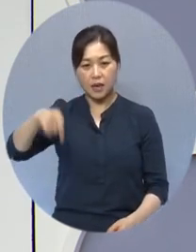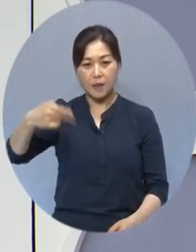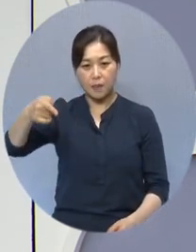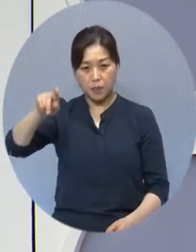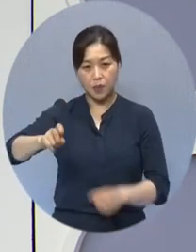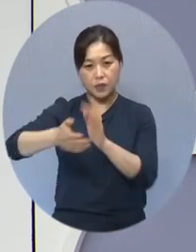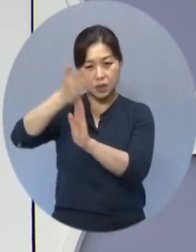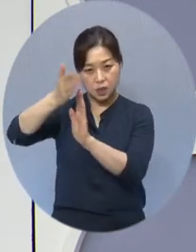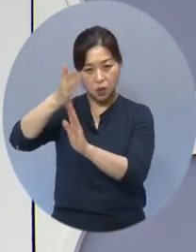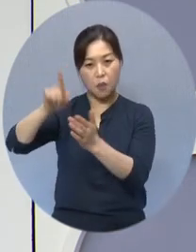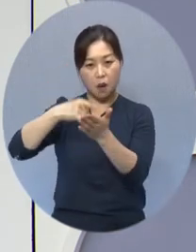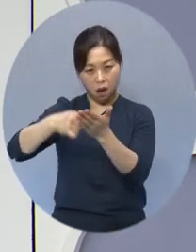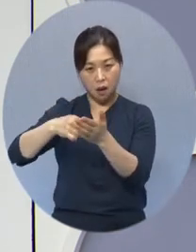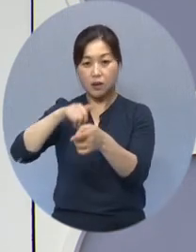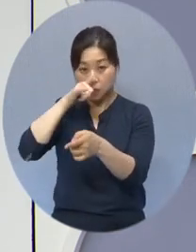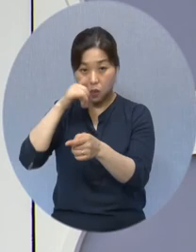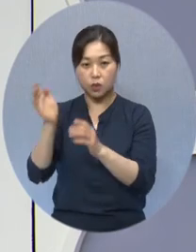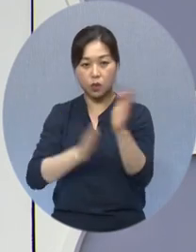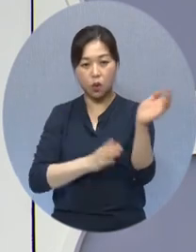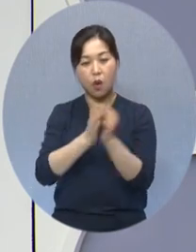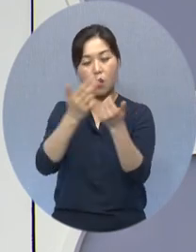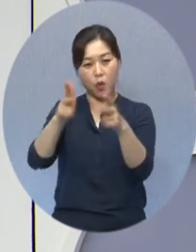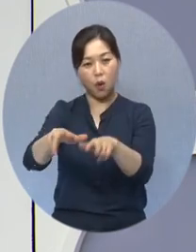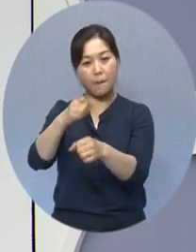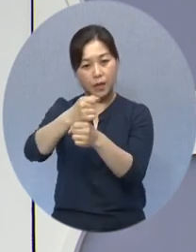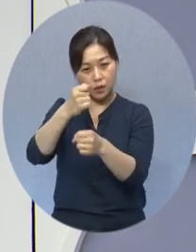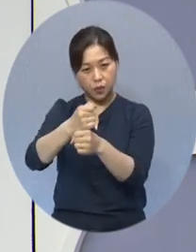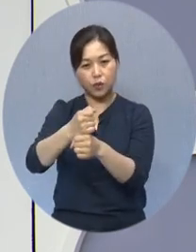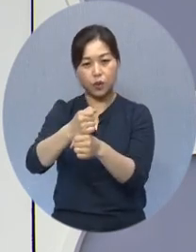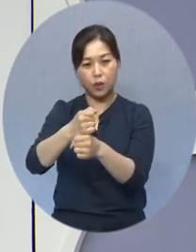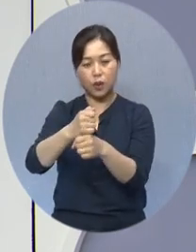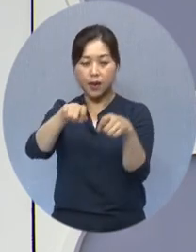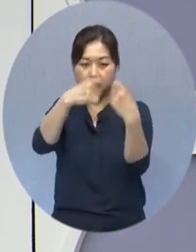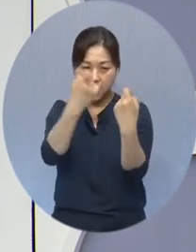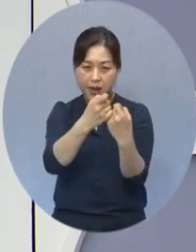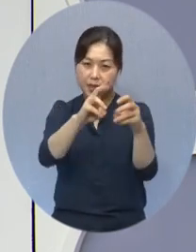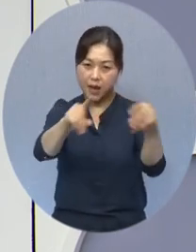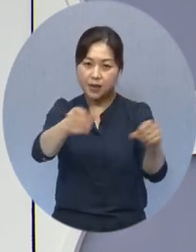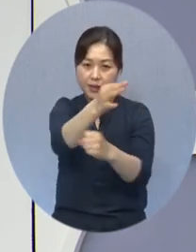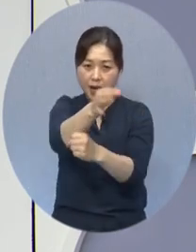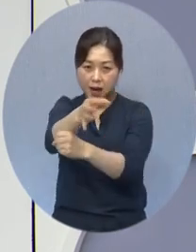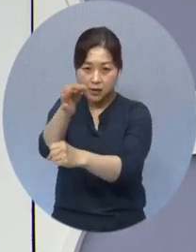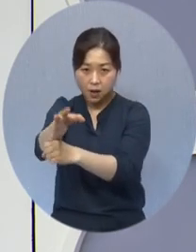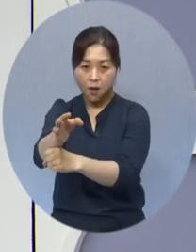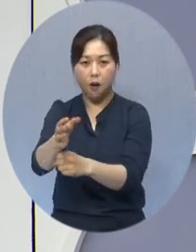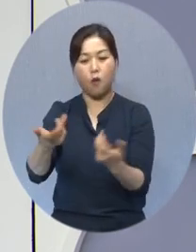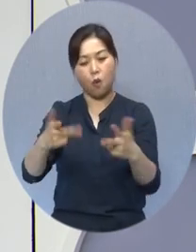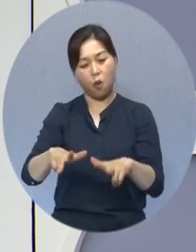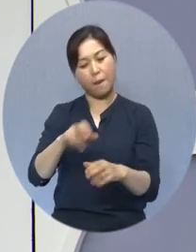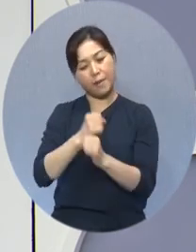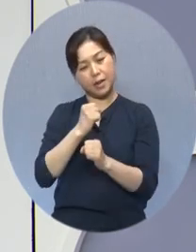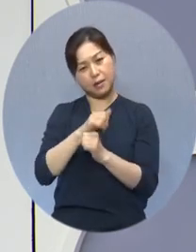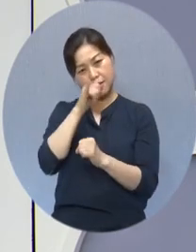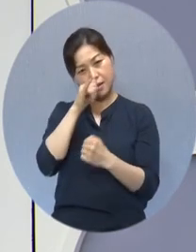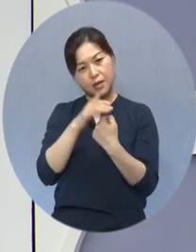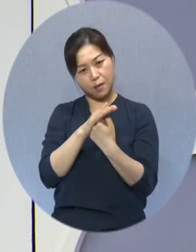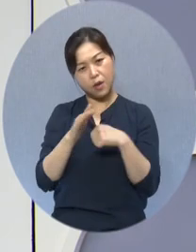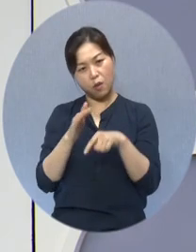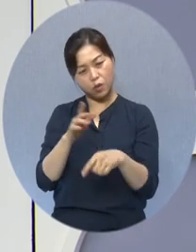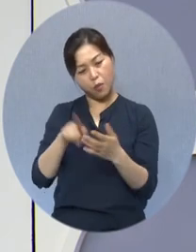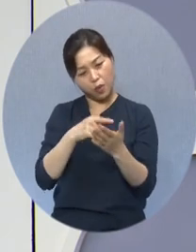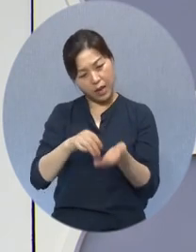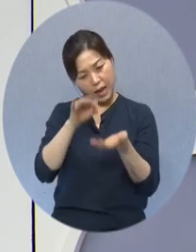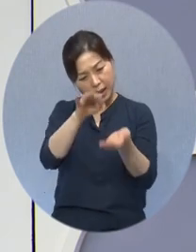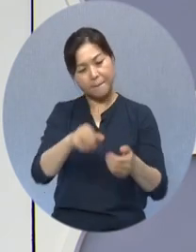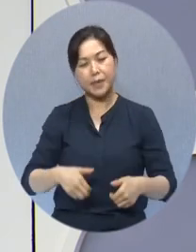그 다음에 공원 만드는 것도 또 사유지를 저희들이 사서 공원을 조성하는 거기 때문에 거기도 또 보상을 해야